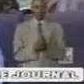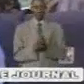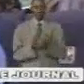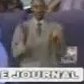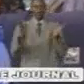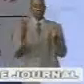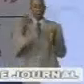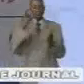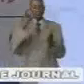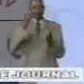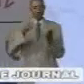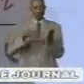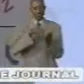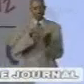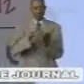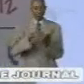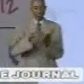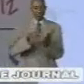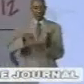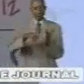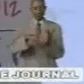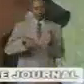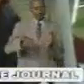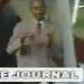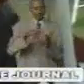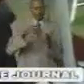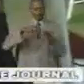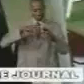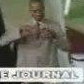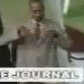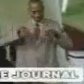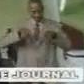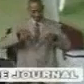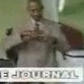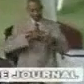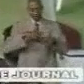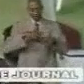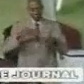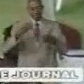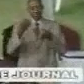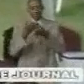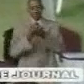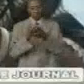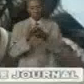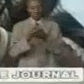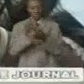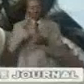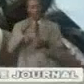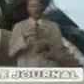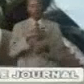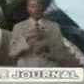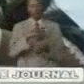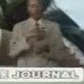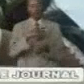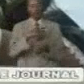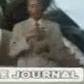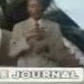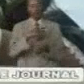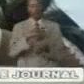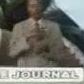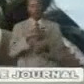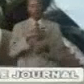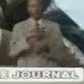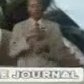Centre régional de recherche et de documentation sur les femmes, le genre et la